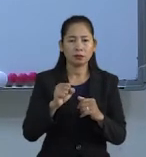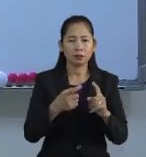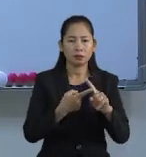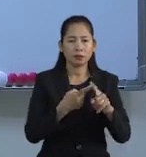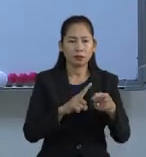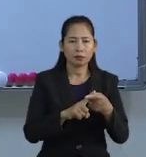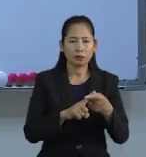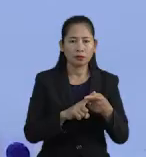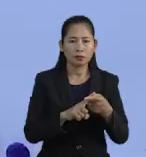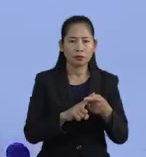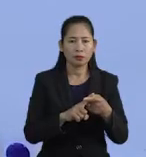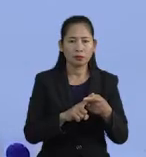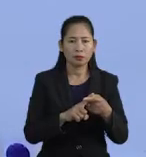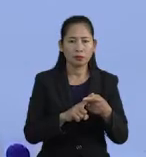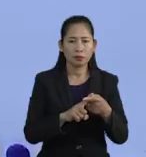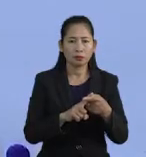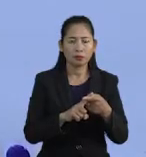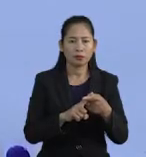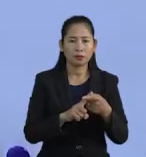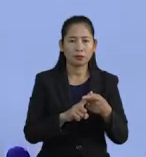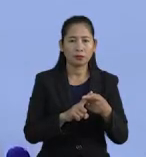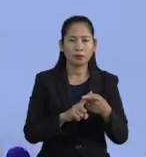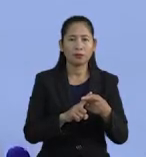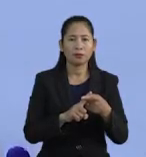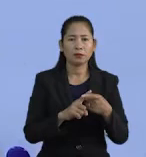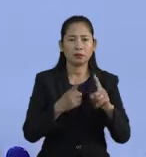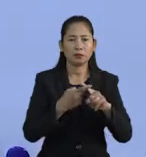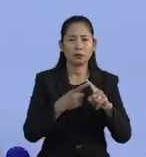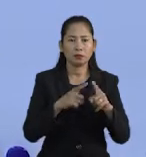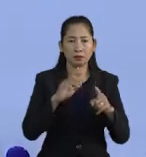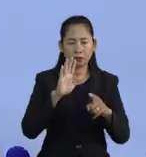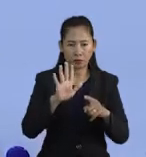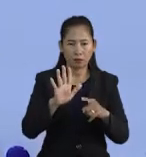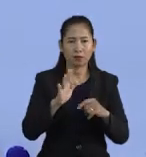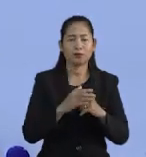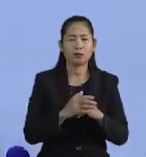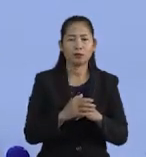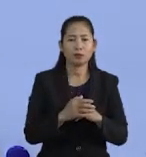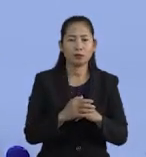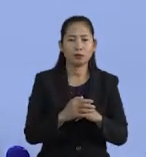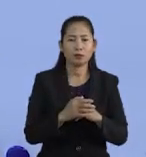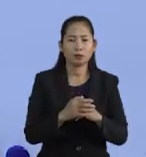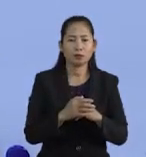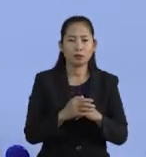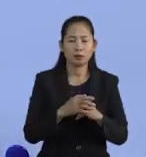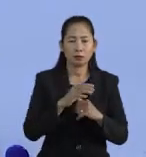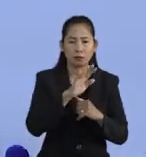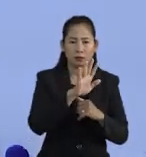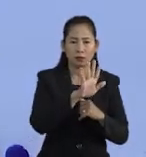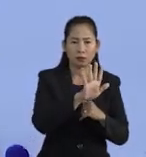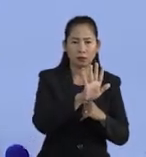lấy mà thì có được trong phía rồi cứ miễn lấy lịch pram và mình lịch pram chứ cụ sẽ lịch